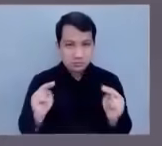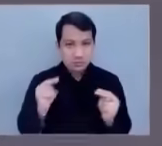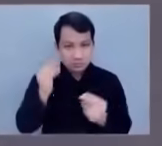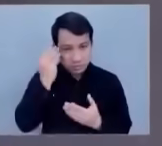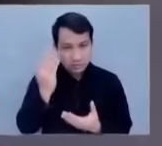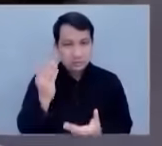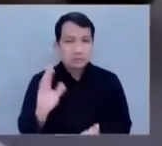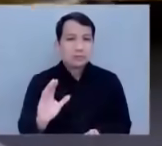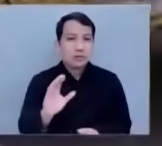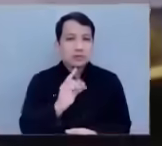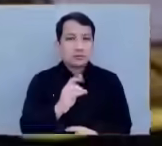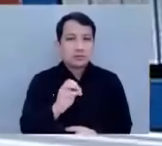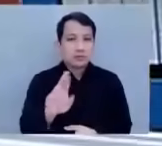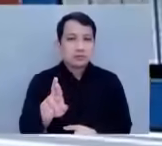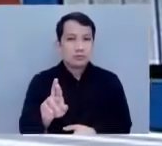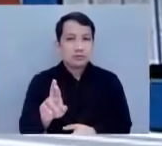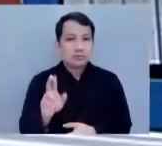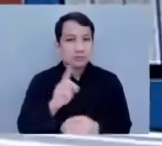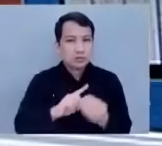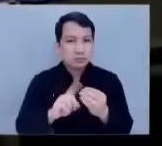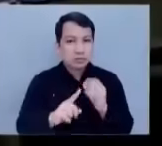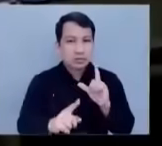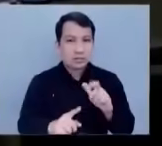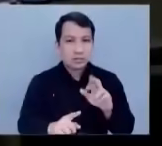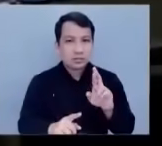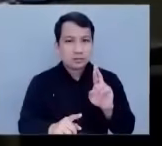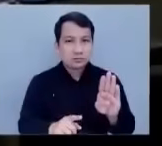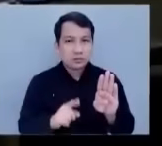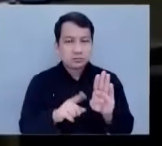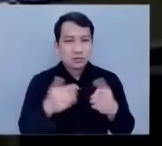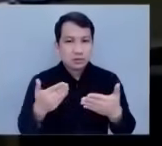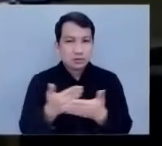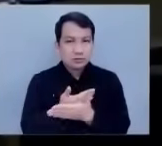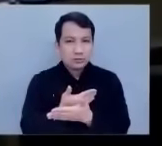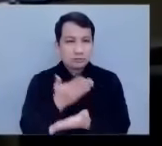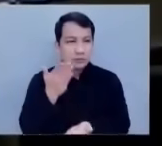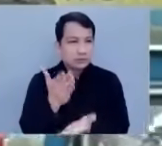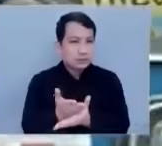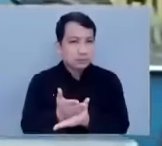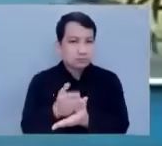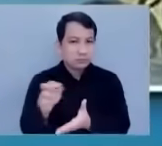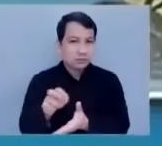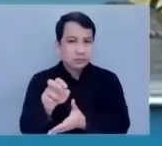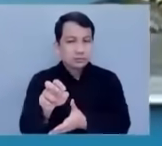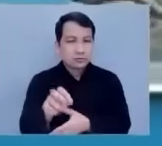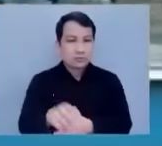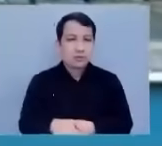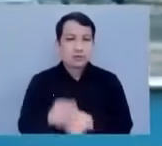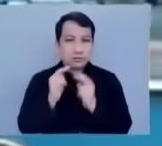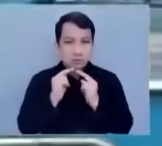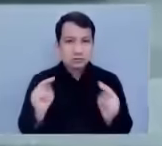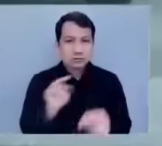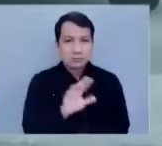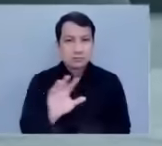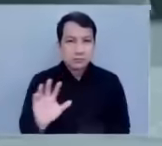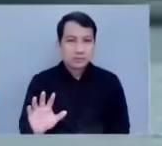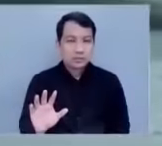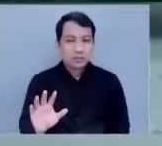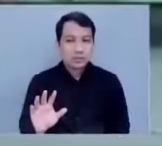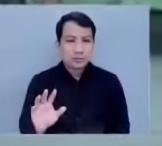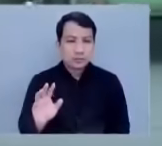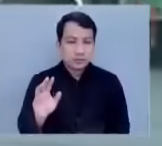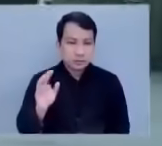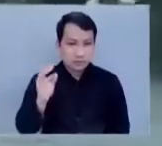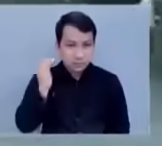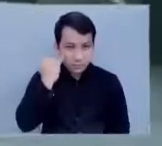panig ng DOTR at ng LTFRB sa panibagong banta ng tigil pasada. Nagbabalita mula sa frontline,